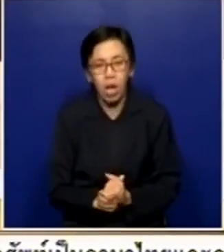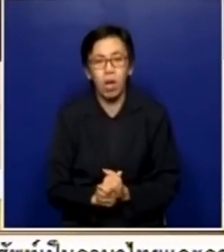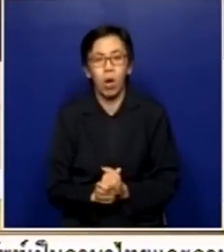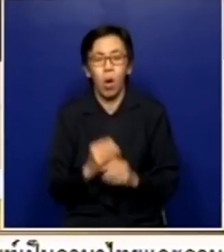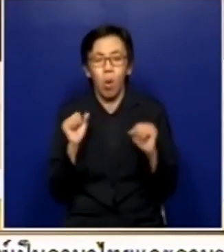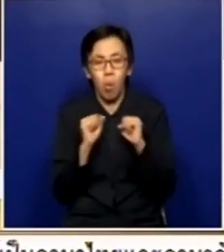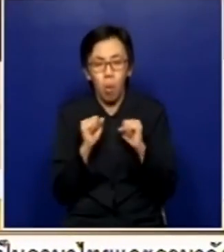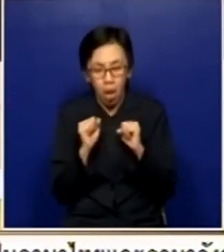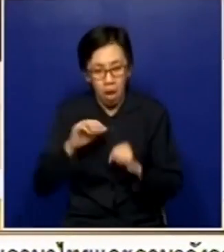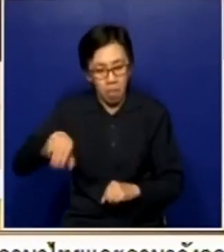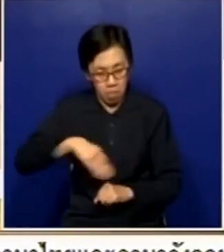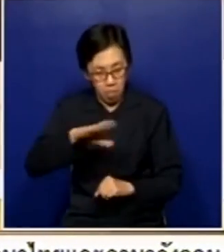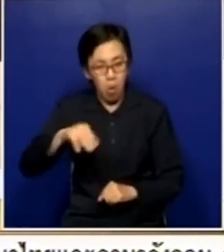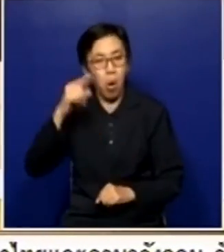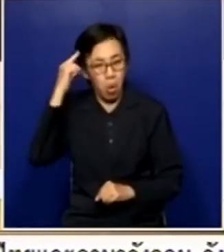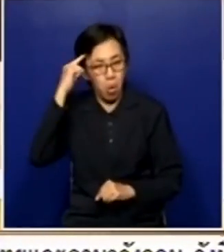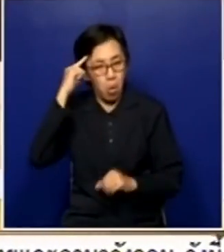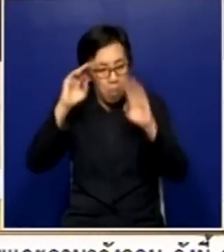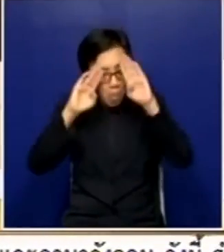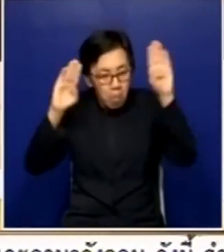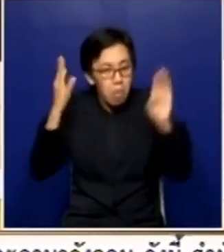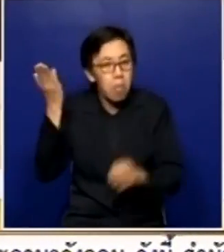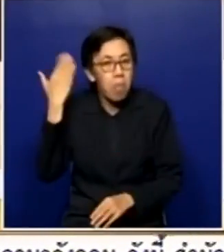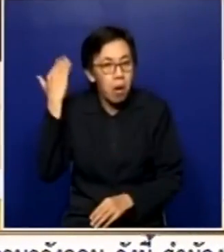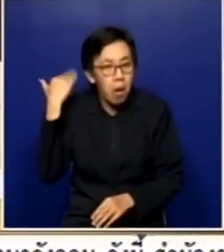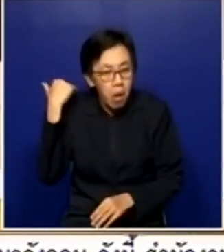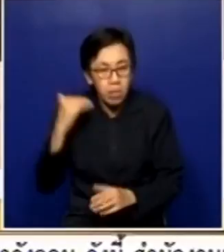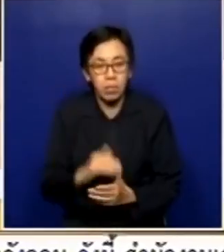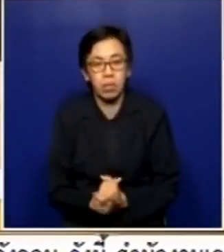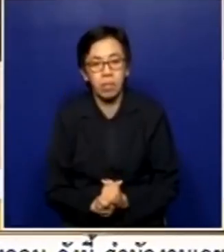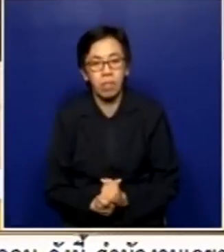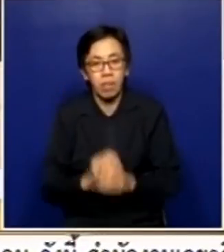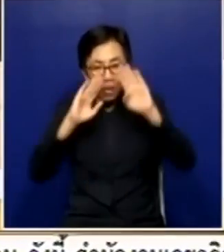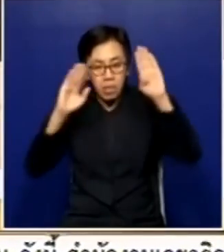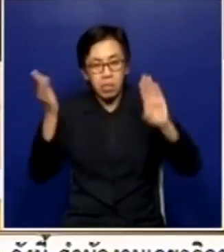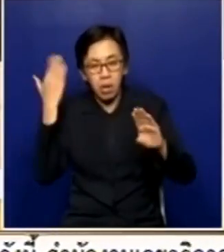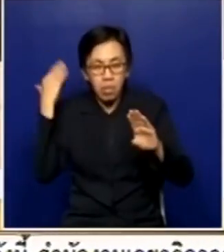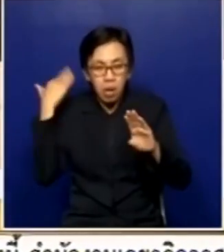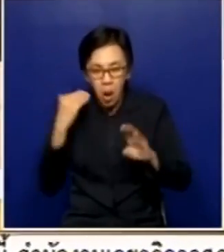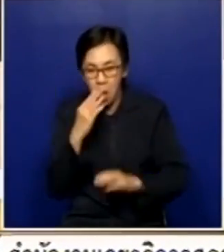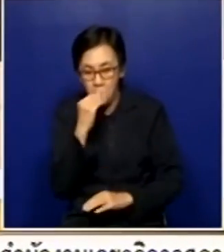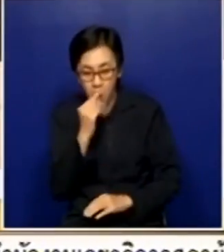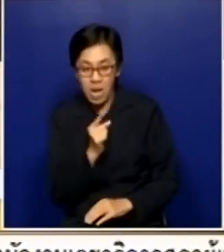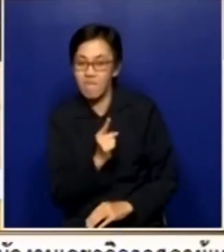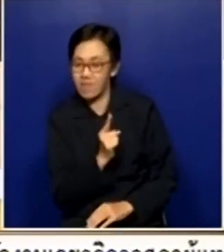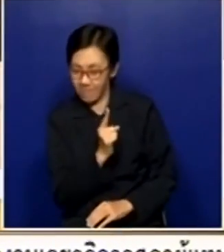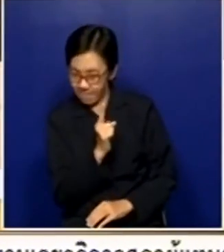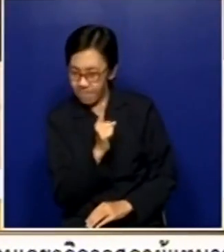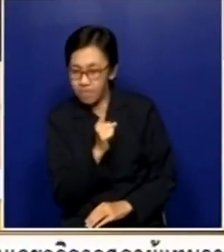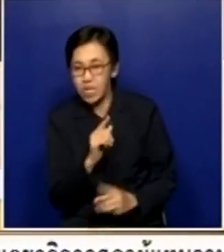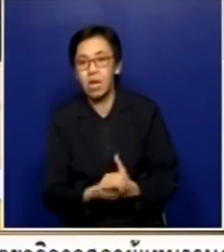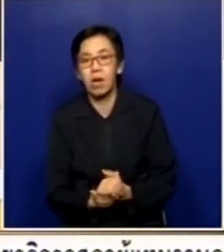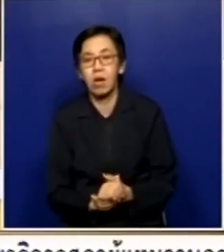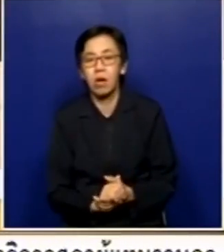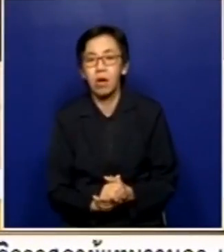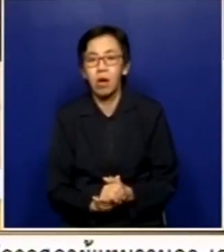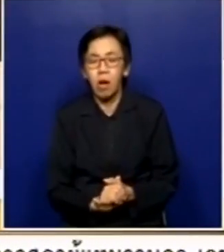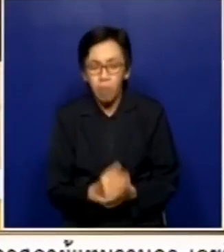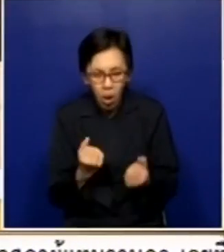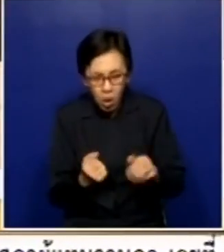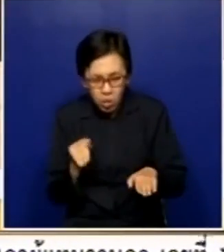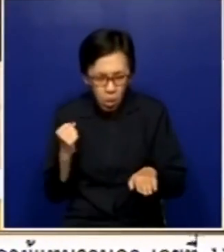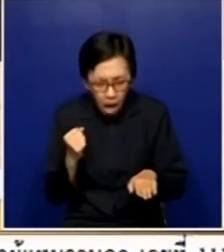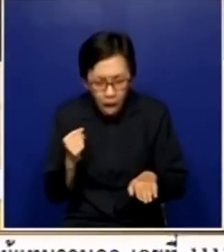เท่าน้ันเนี่ยมีประสบการณ์เคยโดนแต่ก็ถูกคุกคามด้วยคำพูดและรถถูกอะไรเนี่ยเล็กน้อย